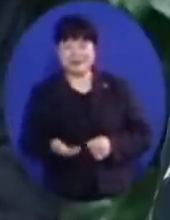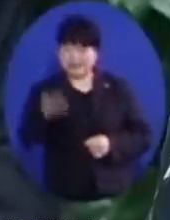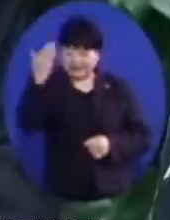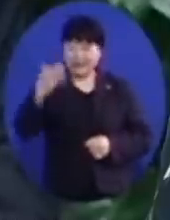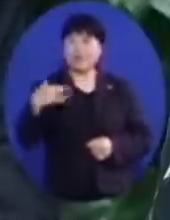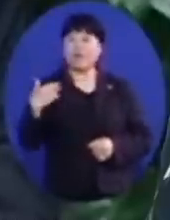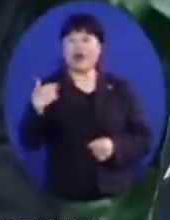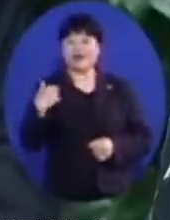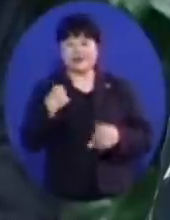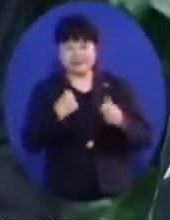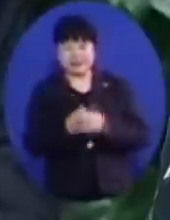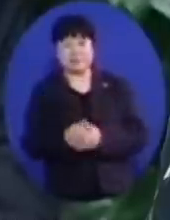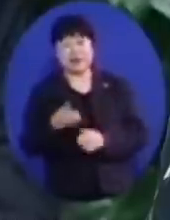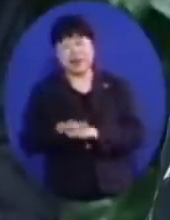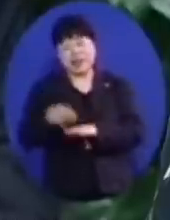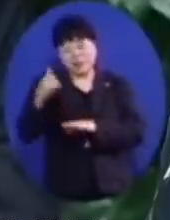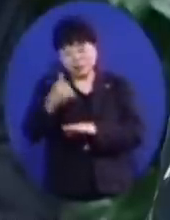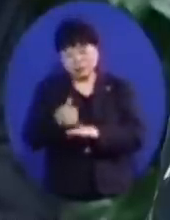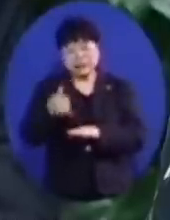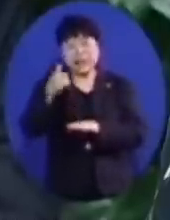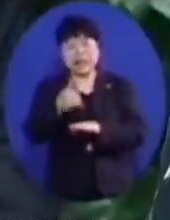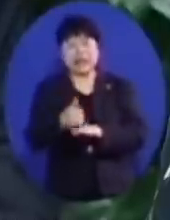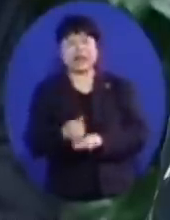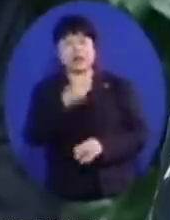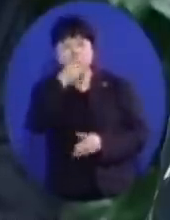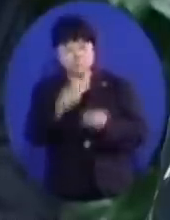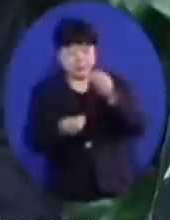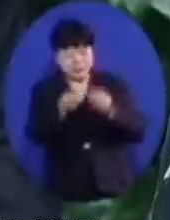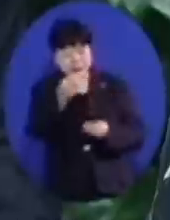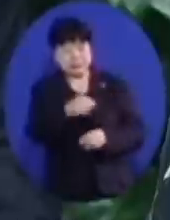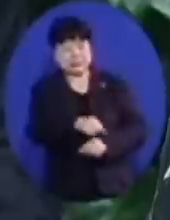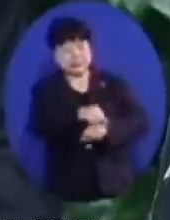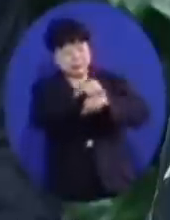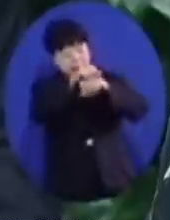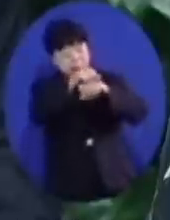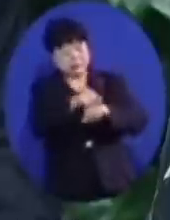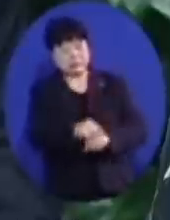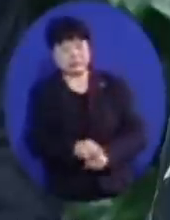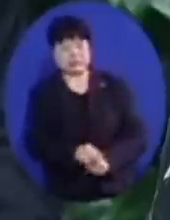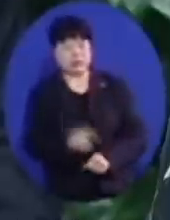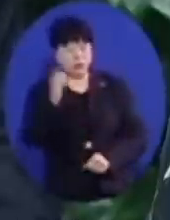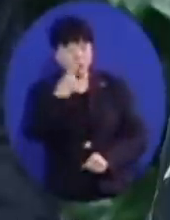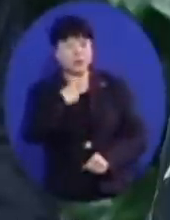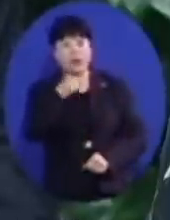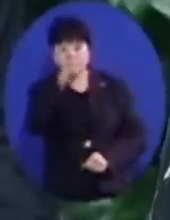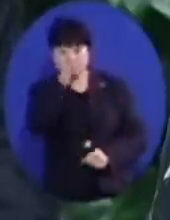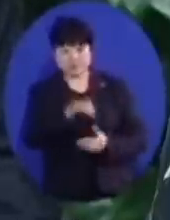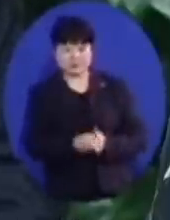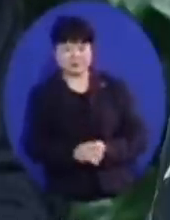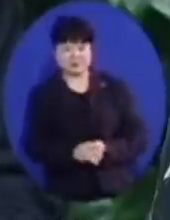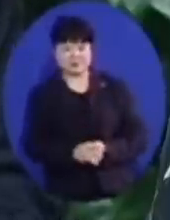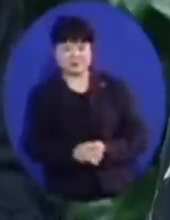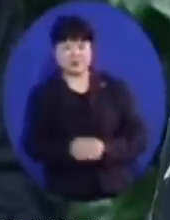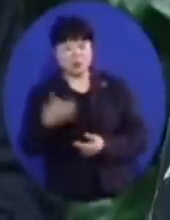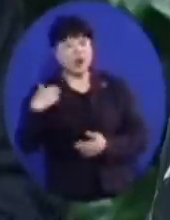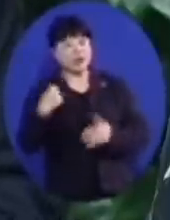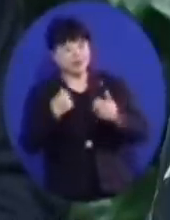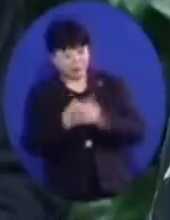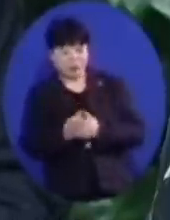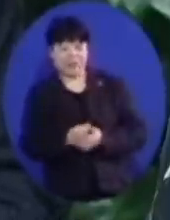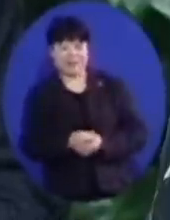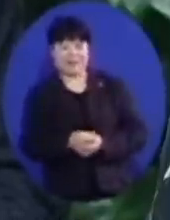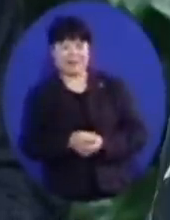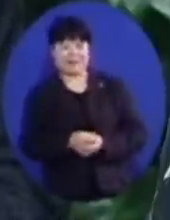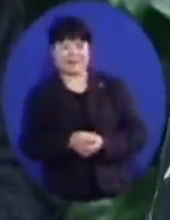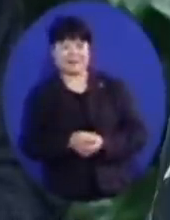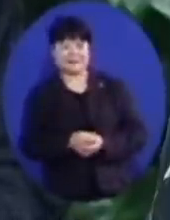모르니까 농사에 빚으셔서 파사 날리게 된 것입니다 몰라